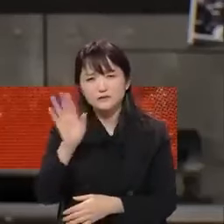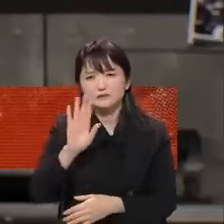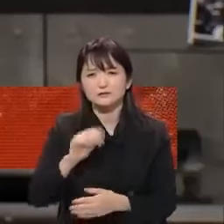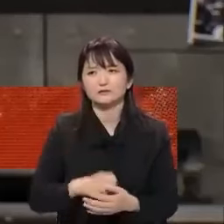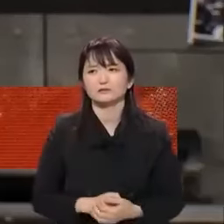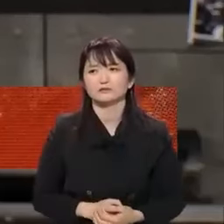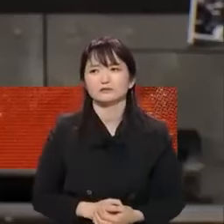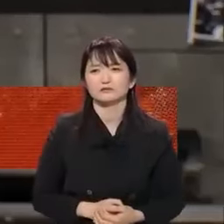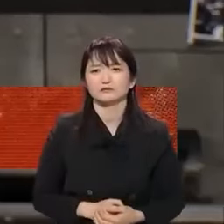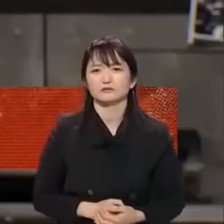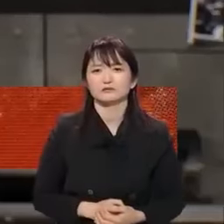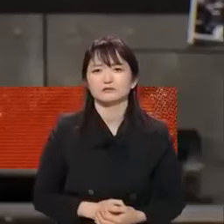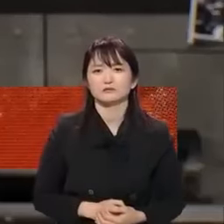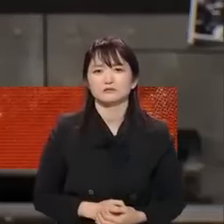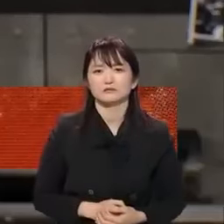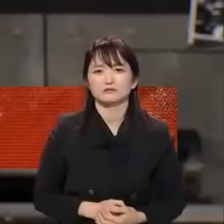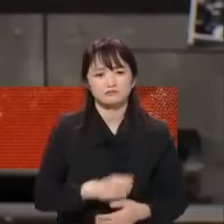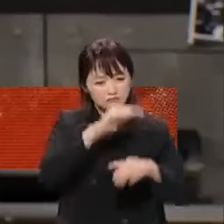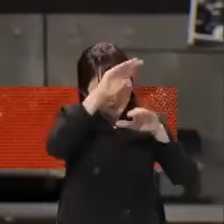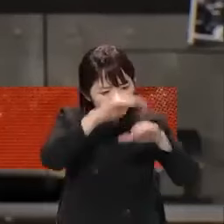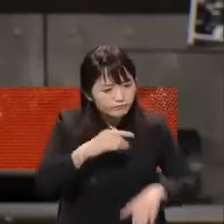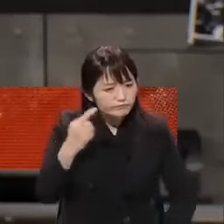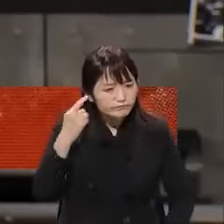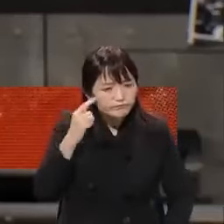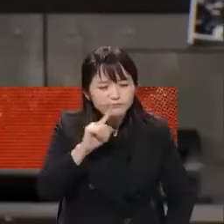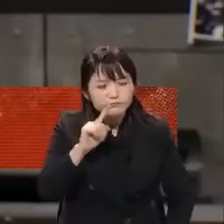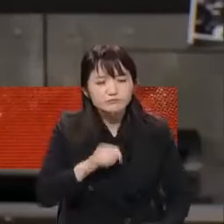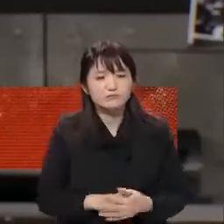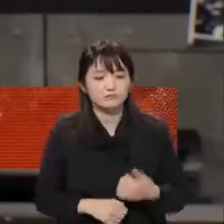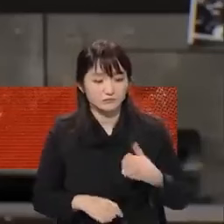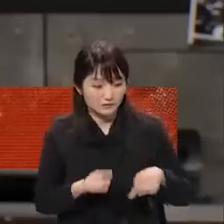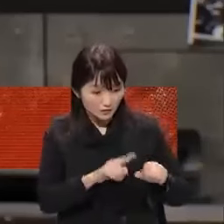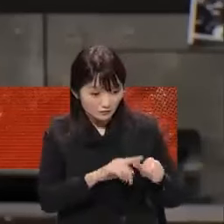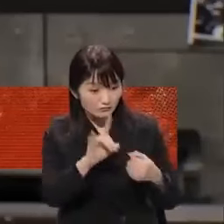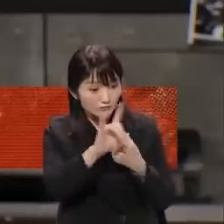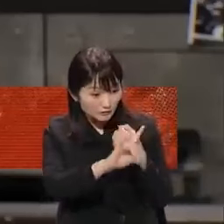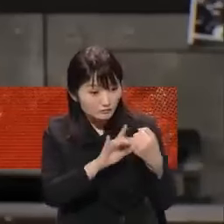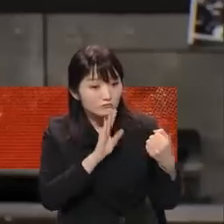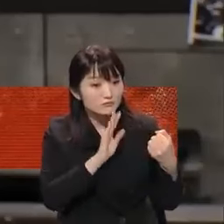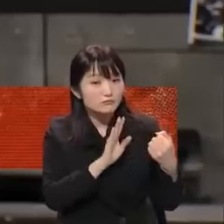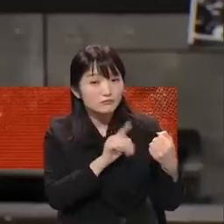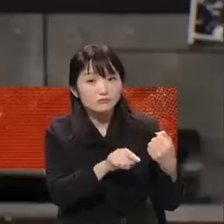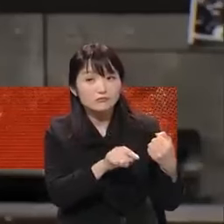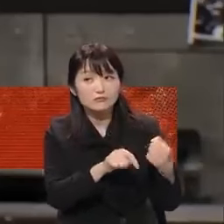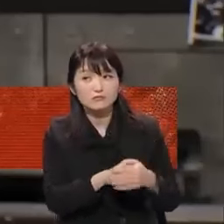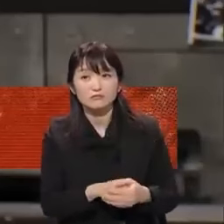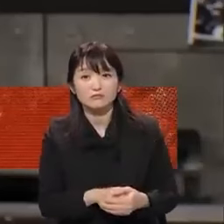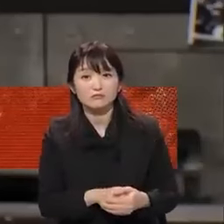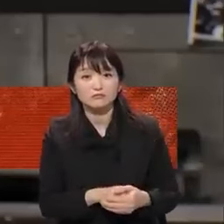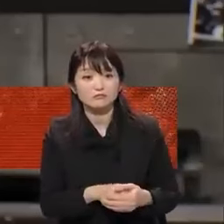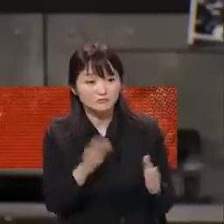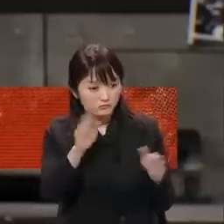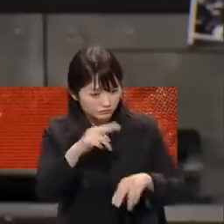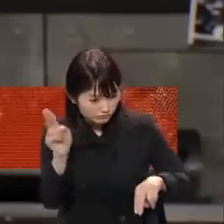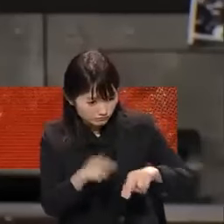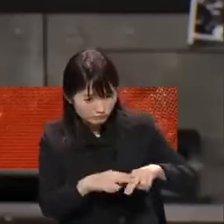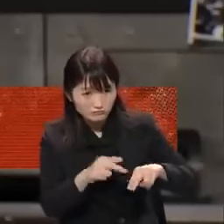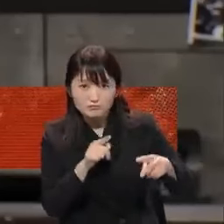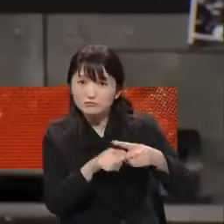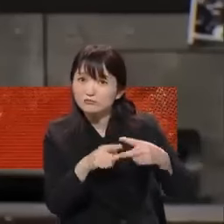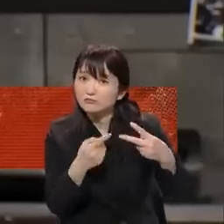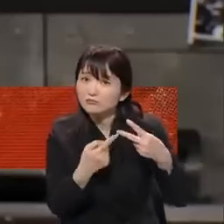근데 이 대목이 어디를 들어봐도 설령 이간질하게 사실이라고 하더라도 저거 때린 게 납득이 되세요? 저는 안